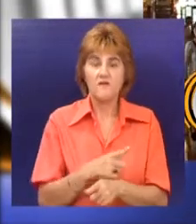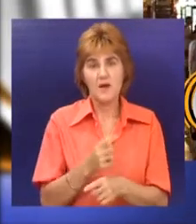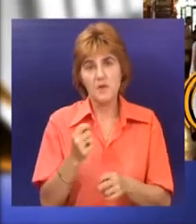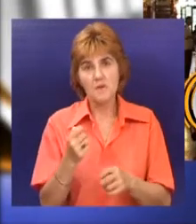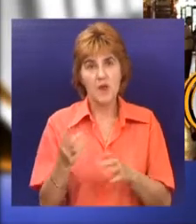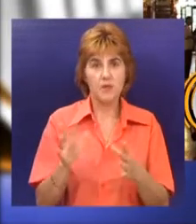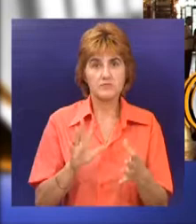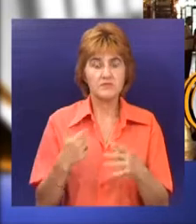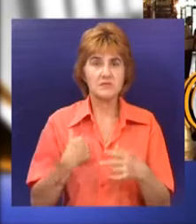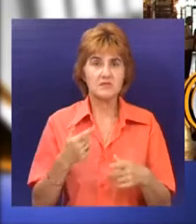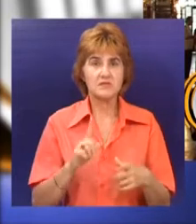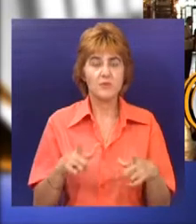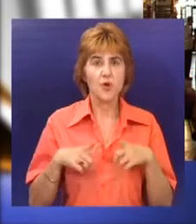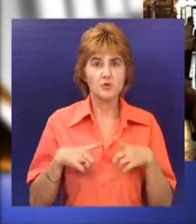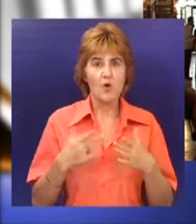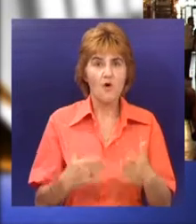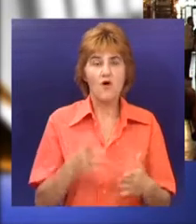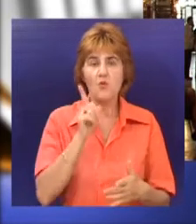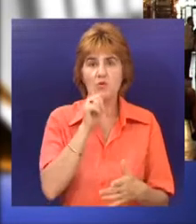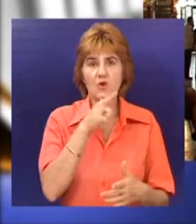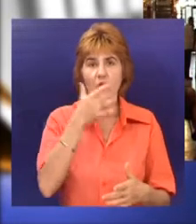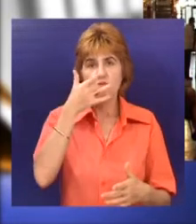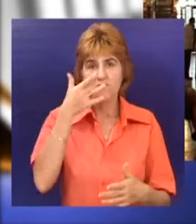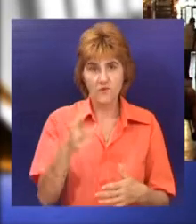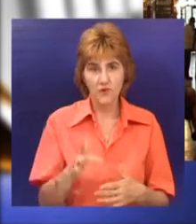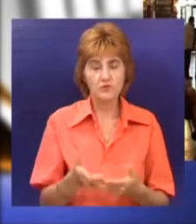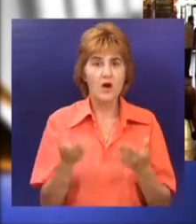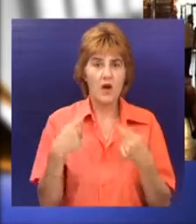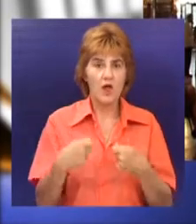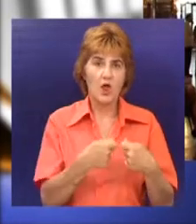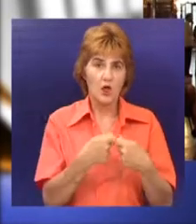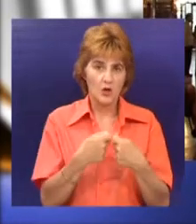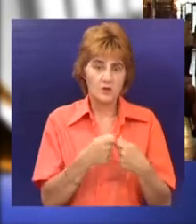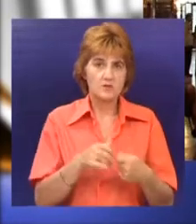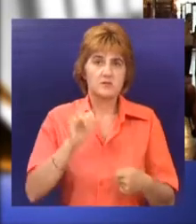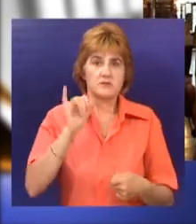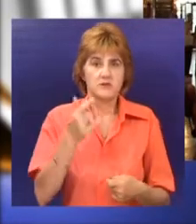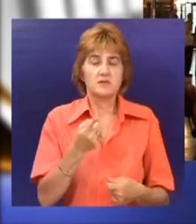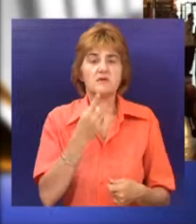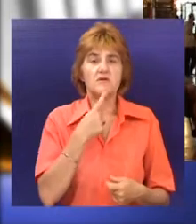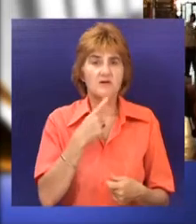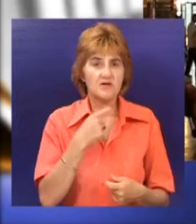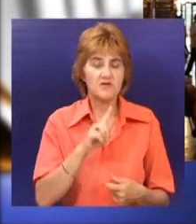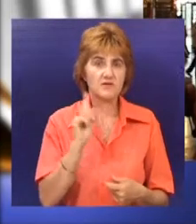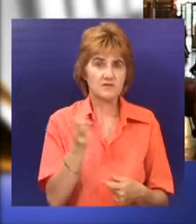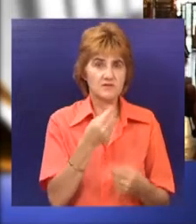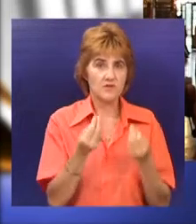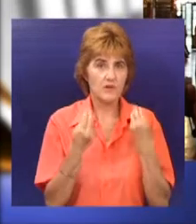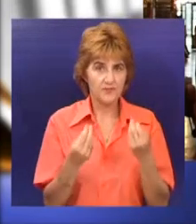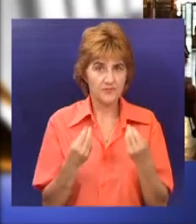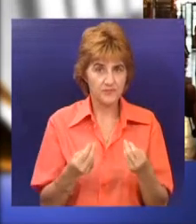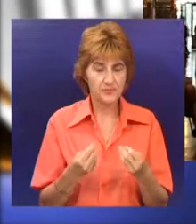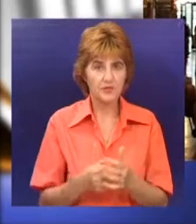Vreme nas je malo pogodilo, nismo očekivali da će ovako toplo da bude, ali organizacija nam se zaista sviđa, ovo je sve